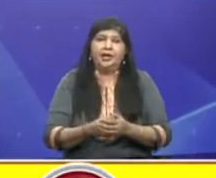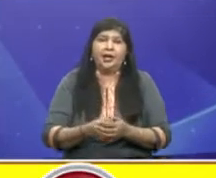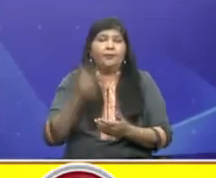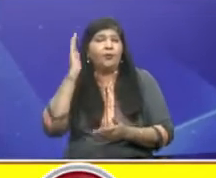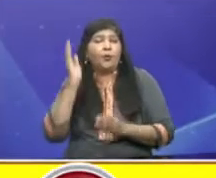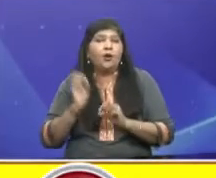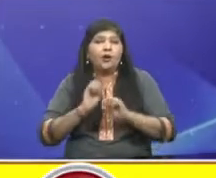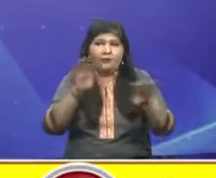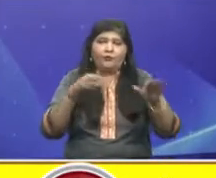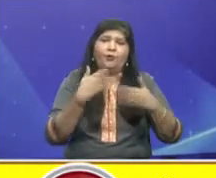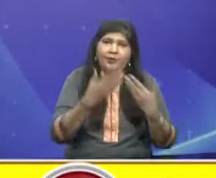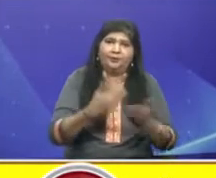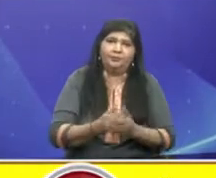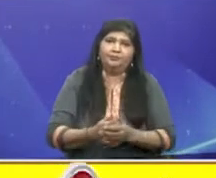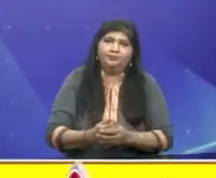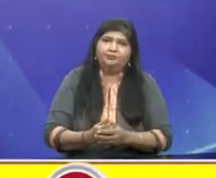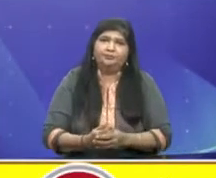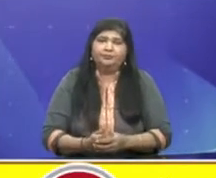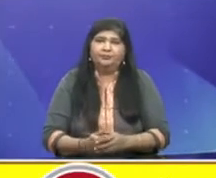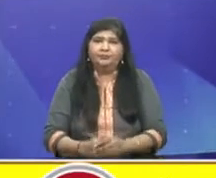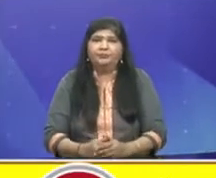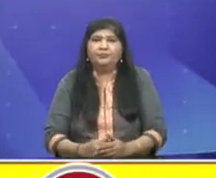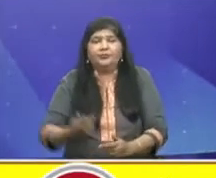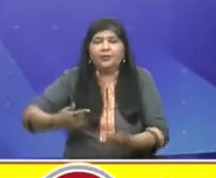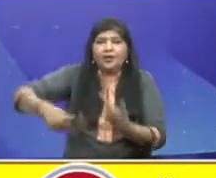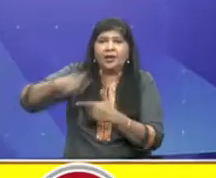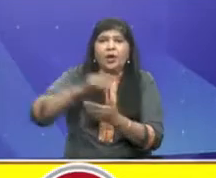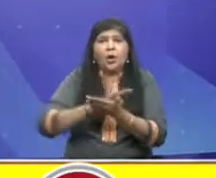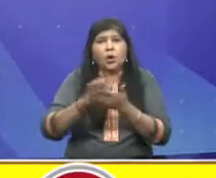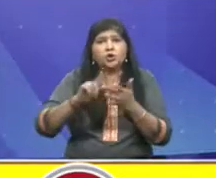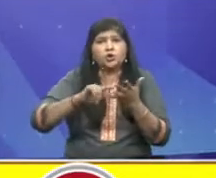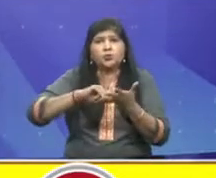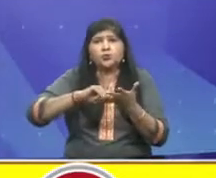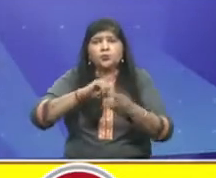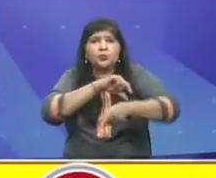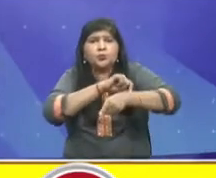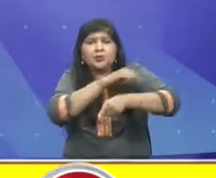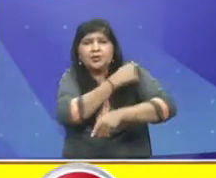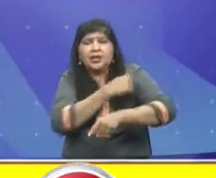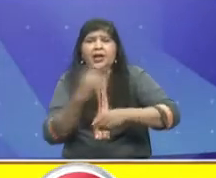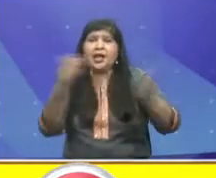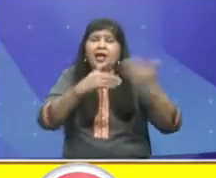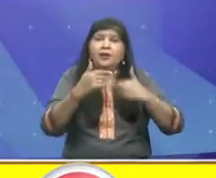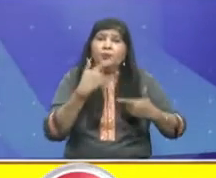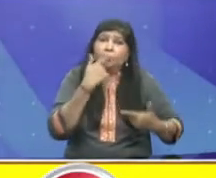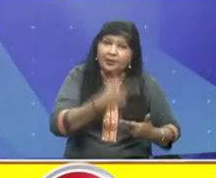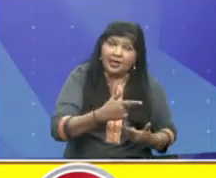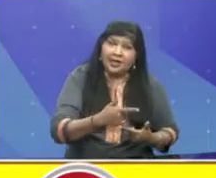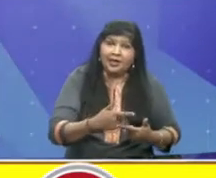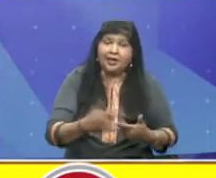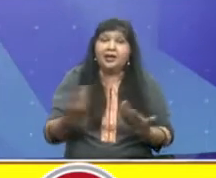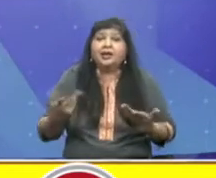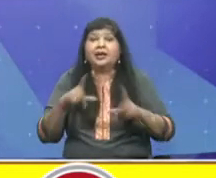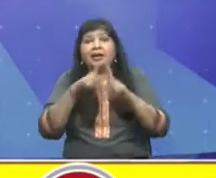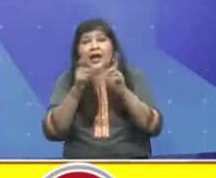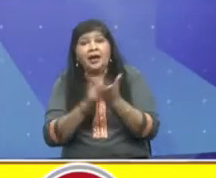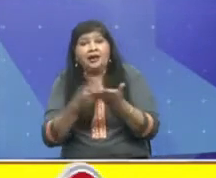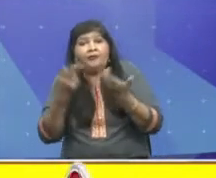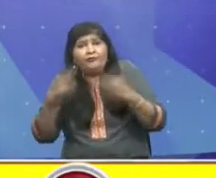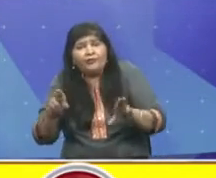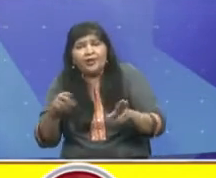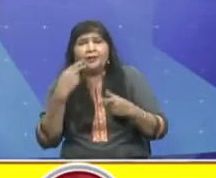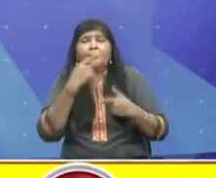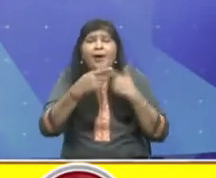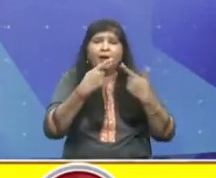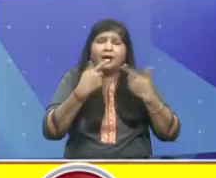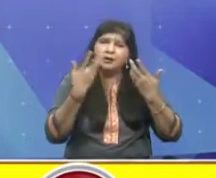आप? बिल्कुल पहुंचाएंगे सर। हम तो वहीं 3 दिन रुके ना हॉस्पिटल में सर, तो बेचारे बहुत लोग आए, सारी सुविधाएं उनको बताई। कार्ड होगा तो फ्री में हो